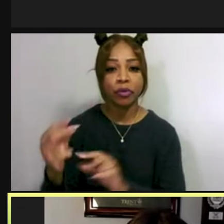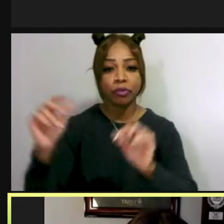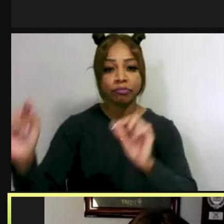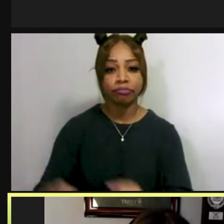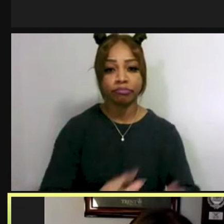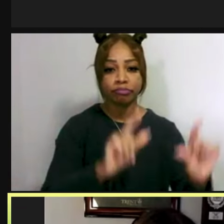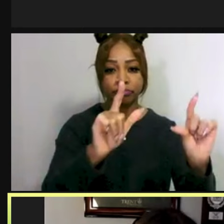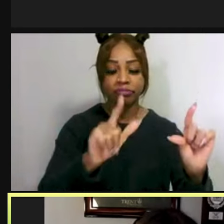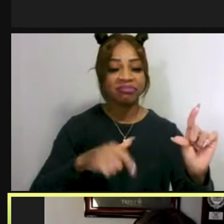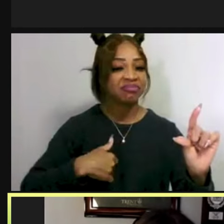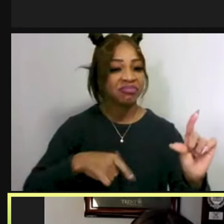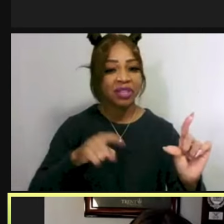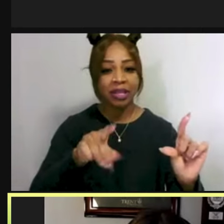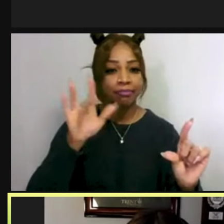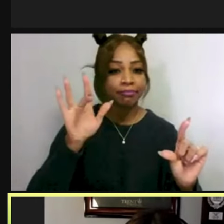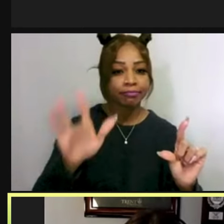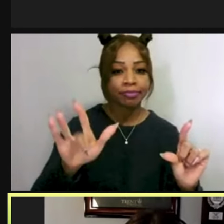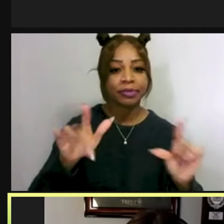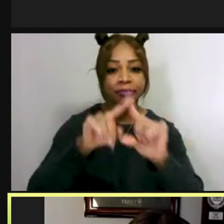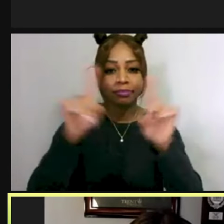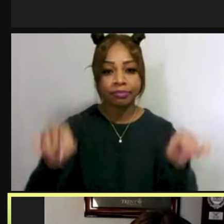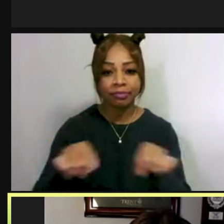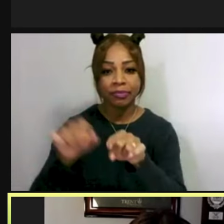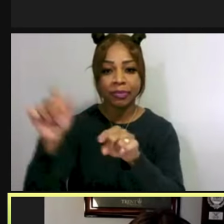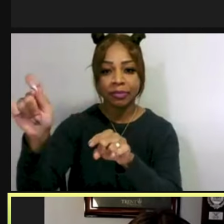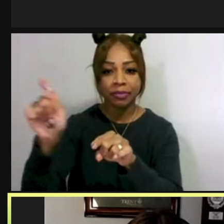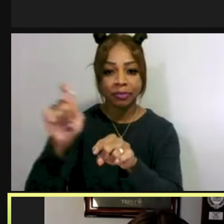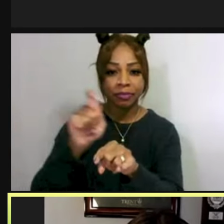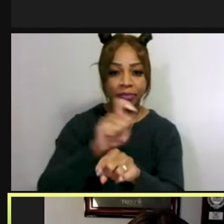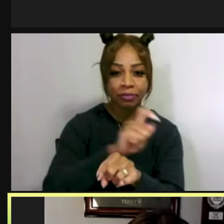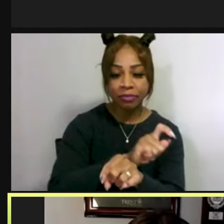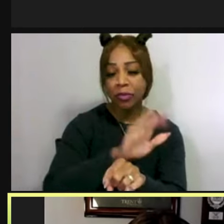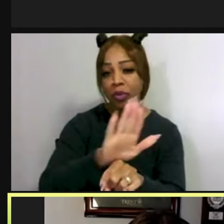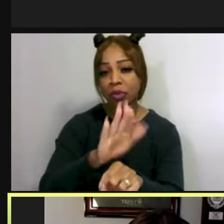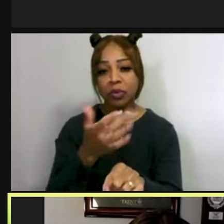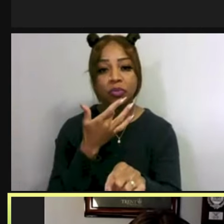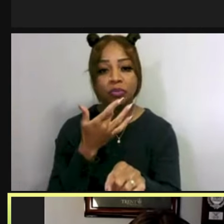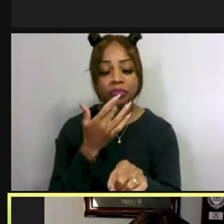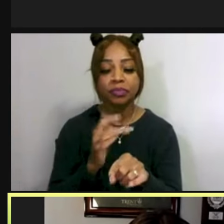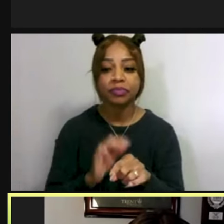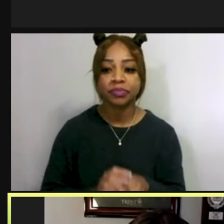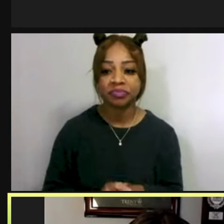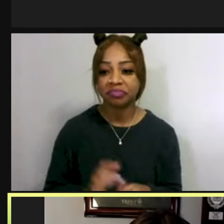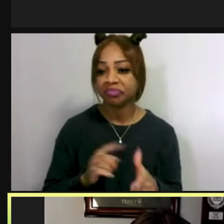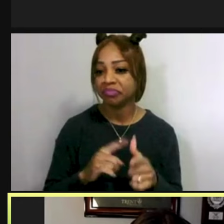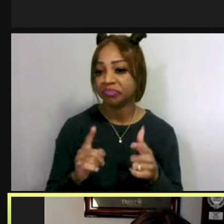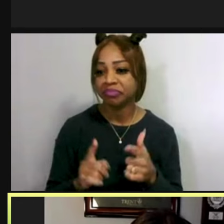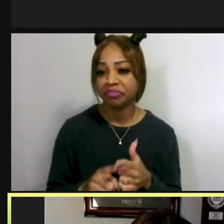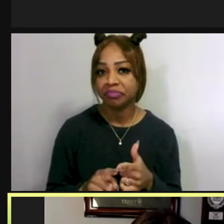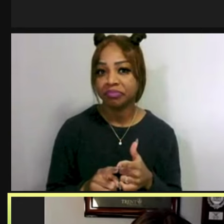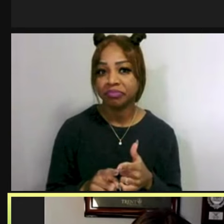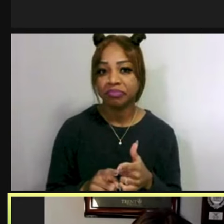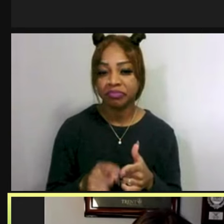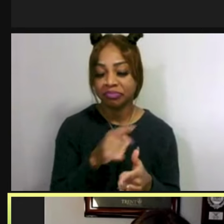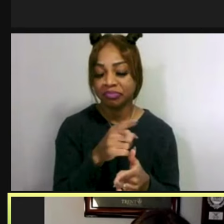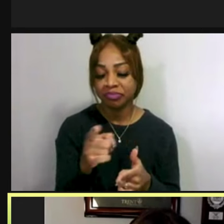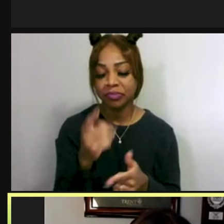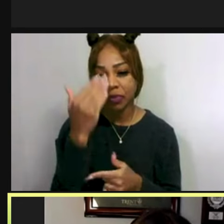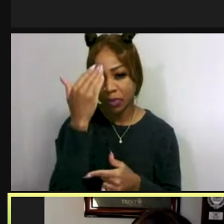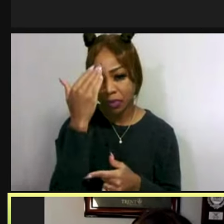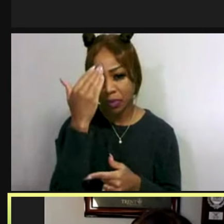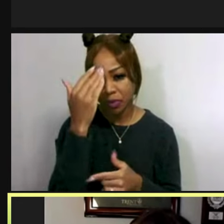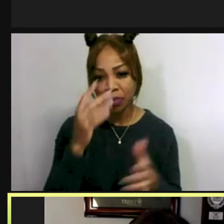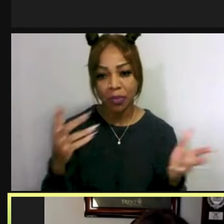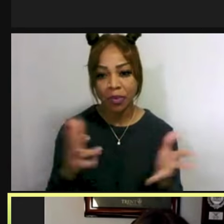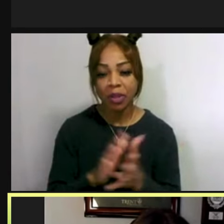cases, les déplacer. Donc, vous pouvez tout simplement les déplacer et vous